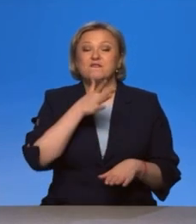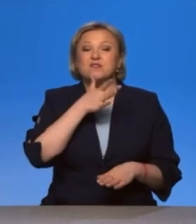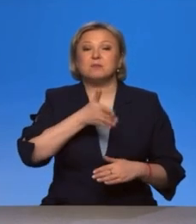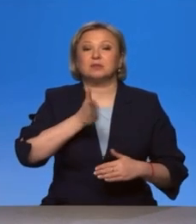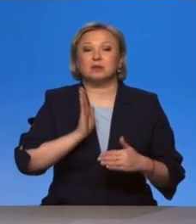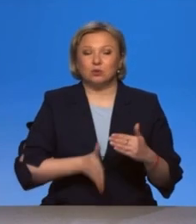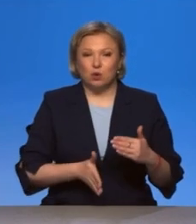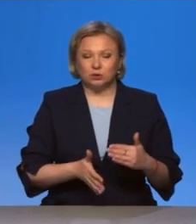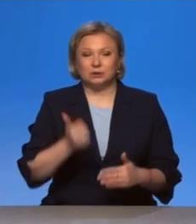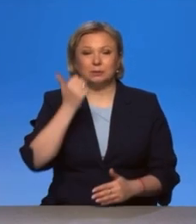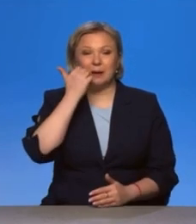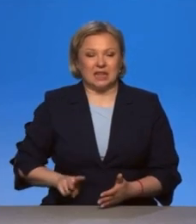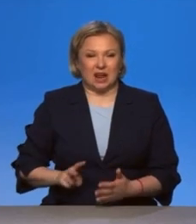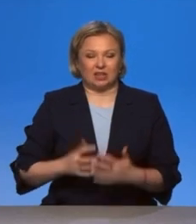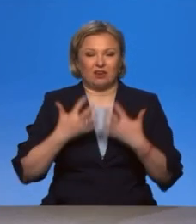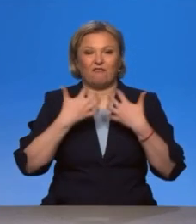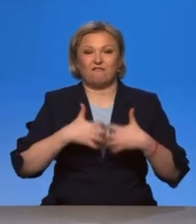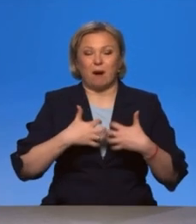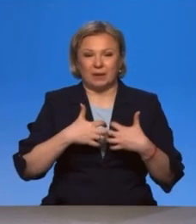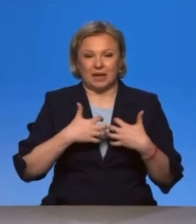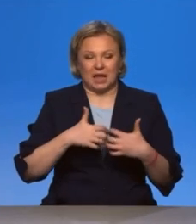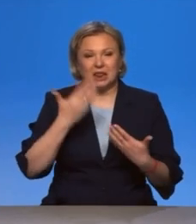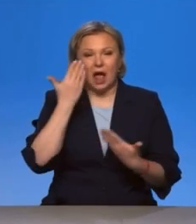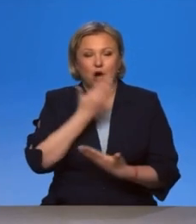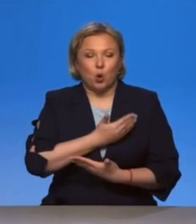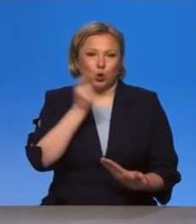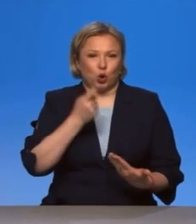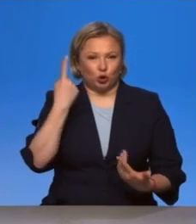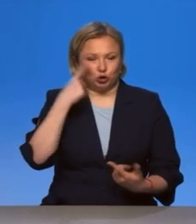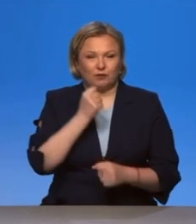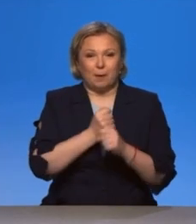Мария Карлина, генеральный директор фабрики народно-художественных промыслов «Елецкие кружева».